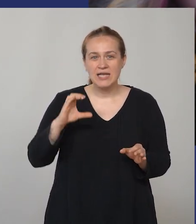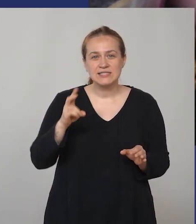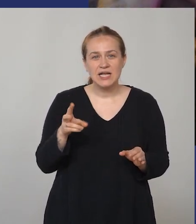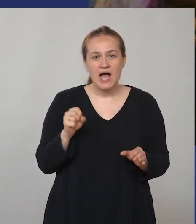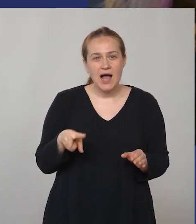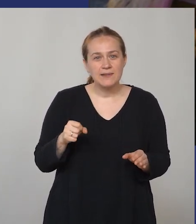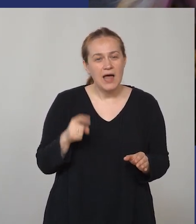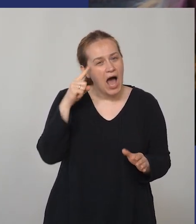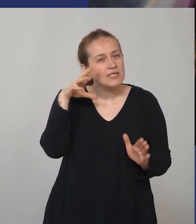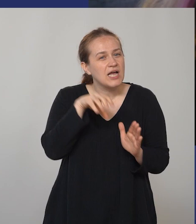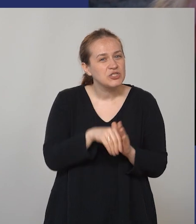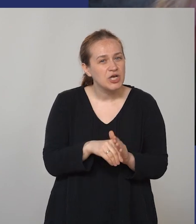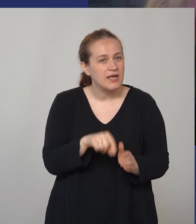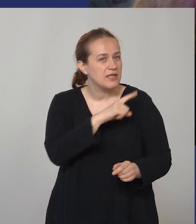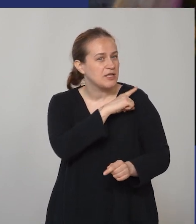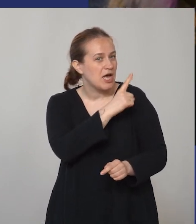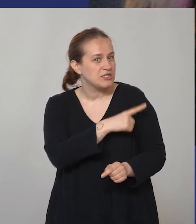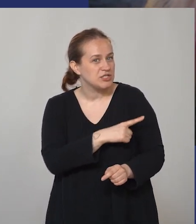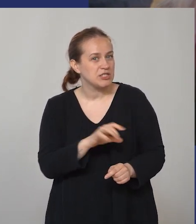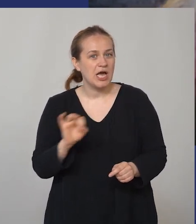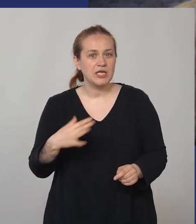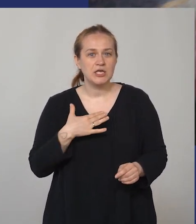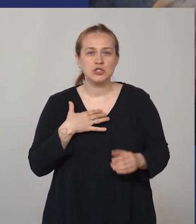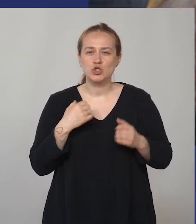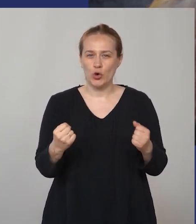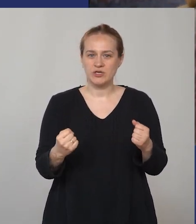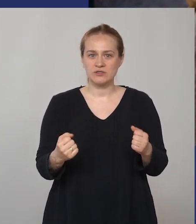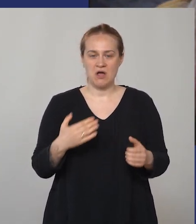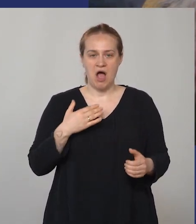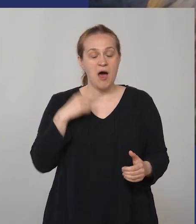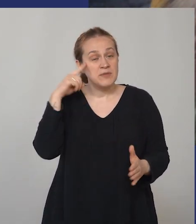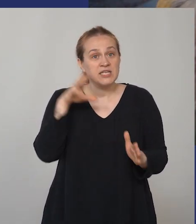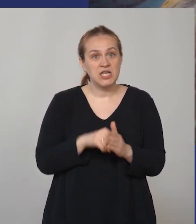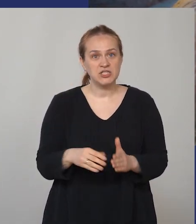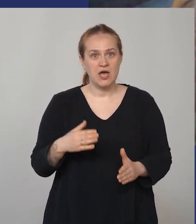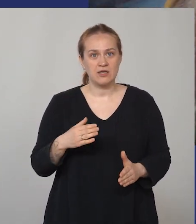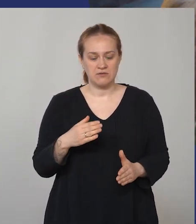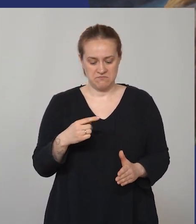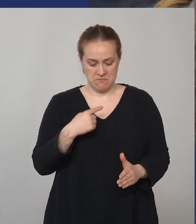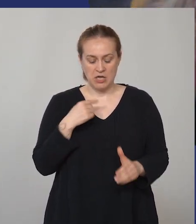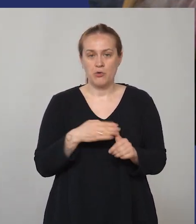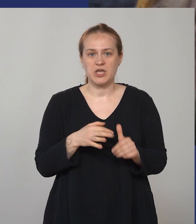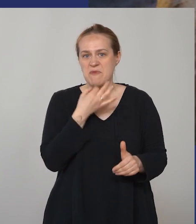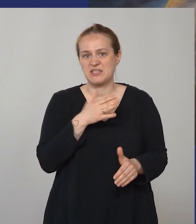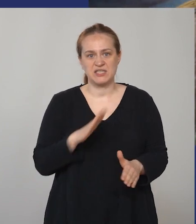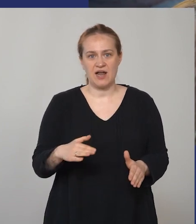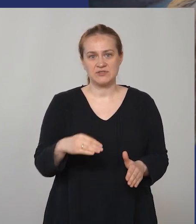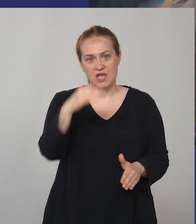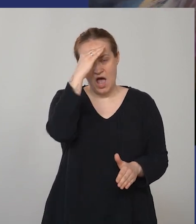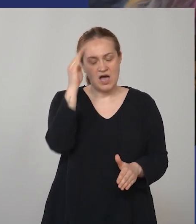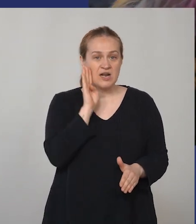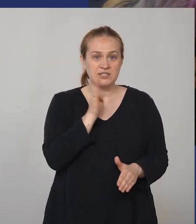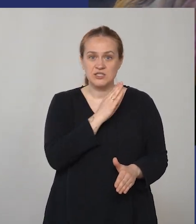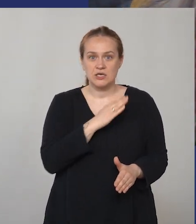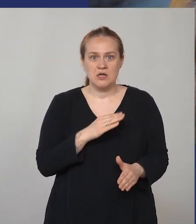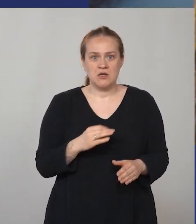скалы обозначает силу и стойкость. А для меня это означает, что мне мое имя не нравится. Родители назвали как попало,